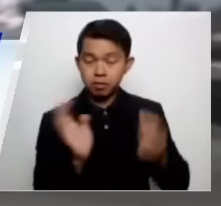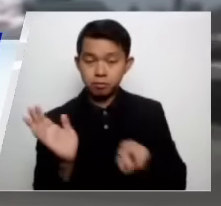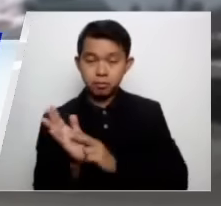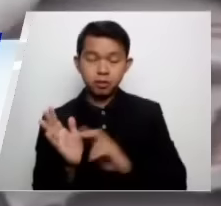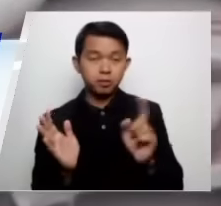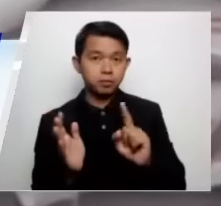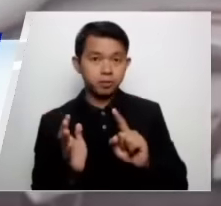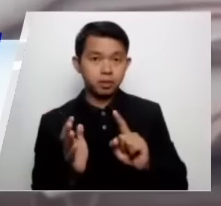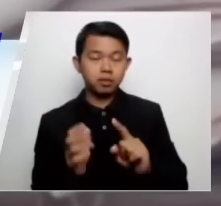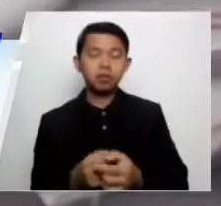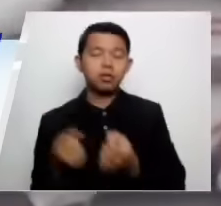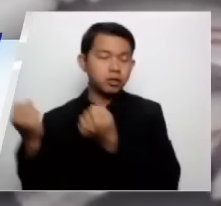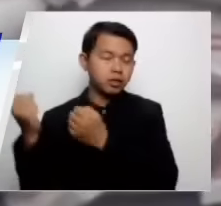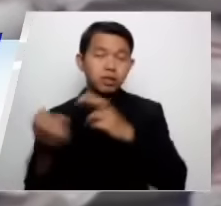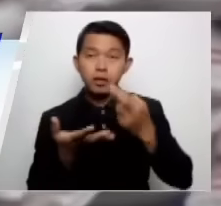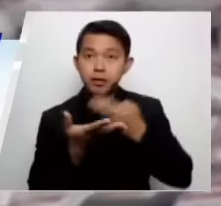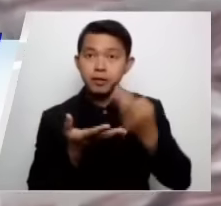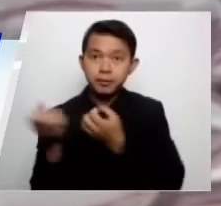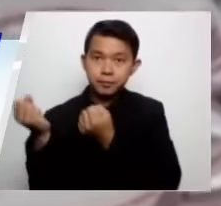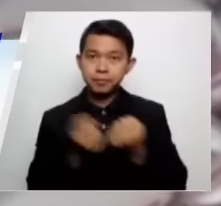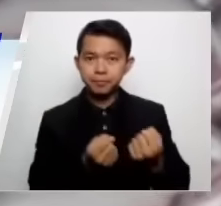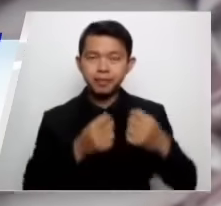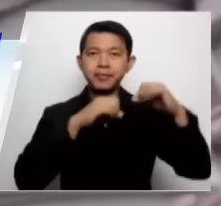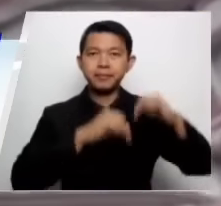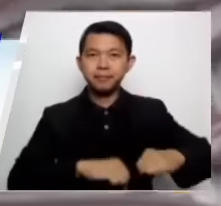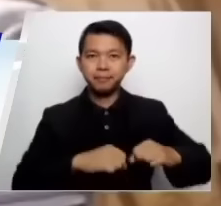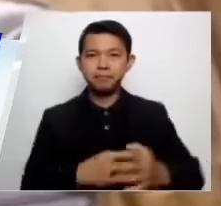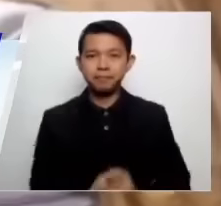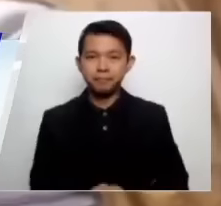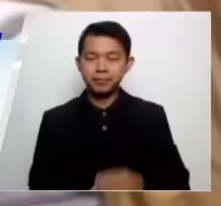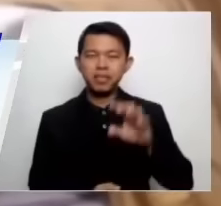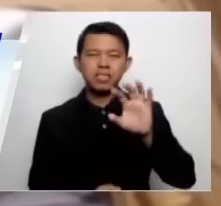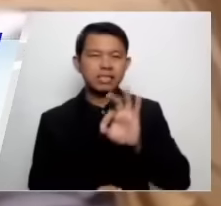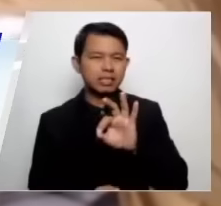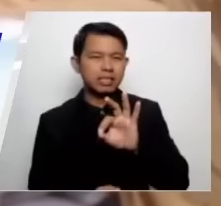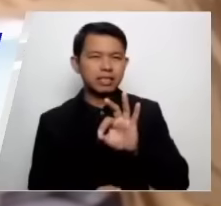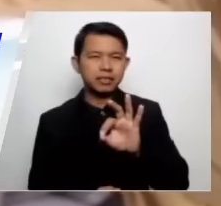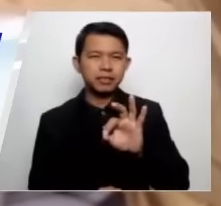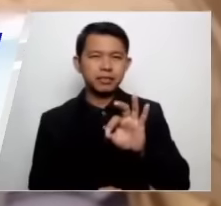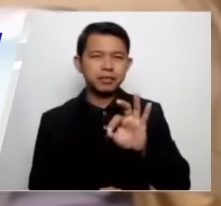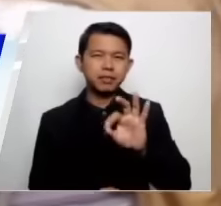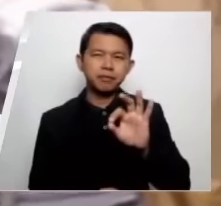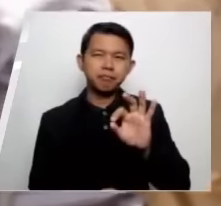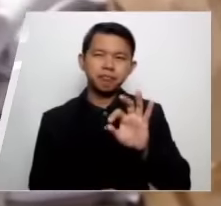Agreement. 70% na inaangkat ang bigas ng Pilipinas ay galing sa Vietnam.